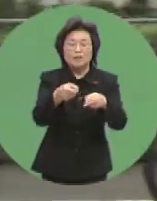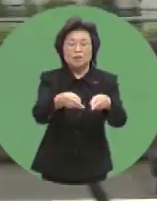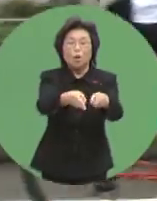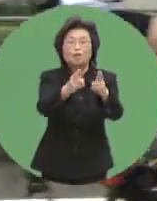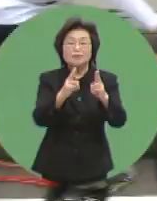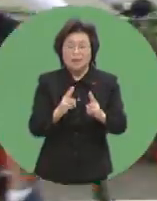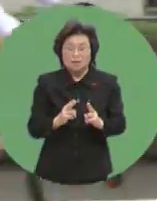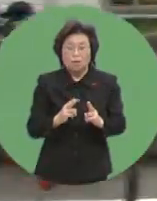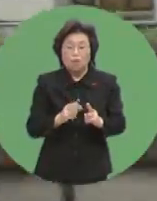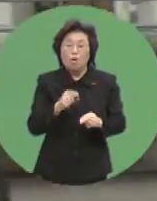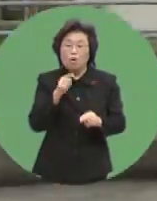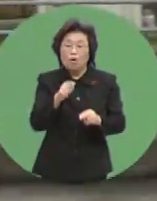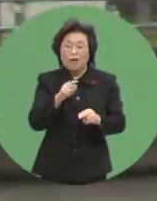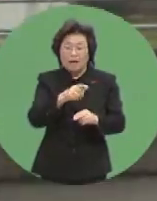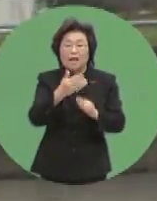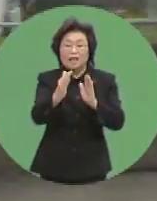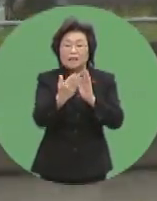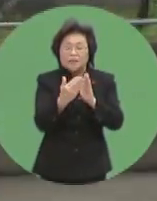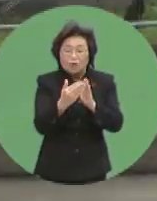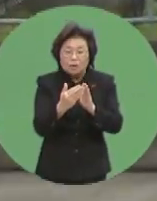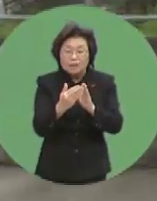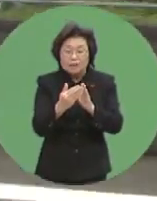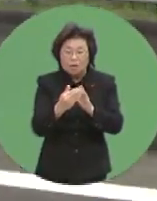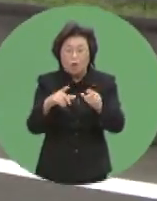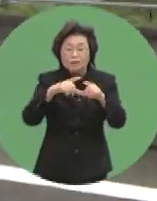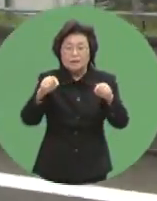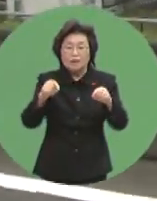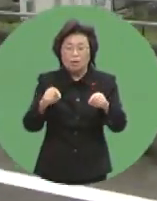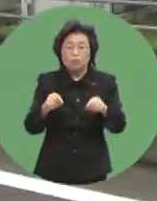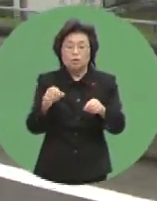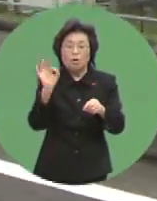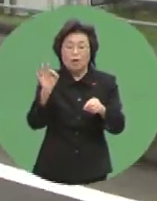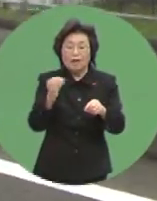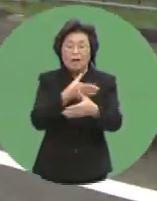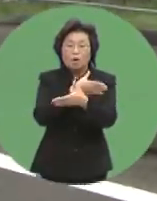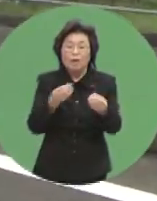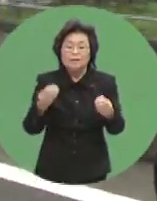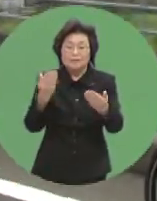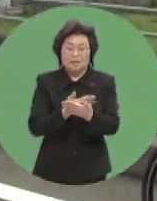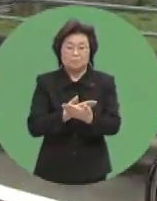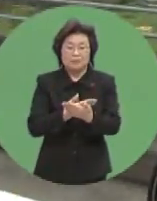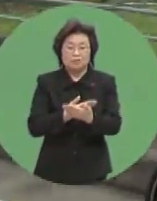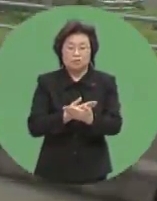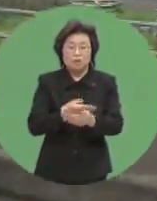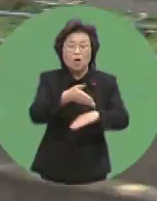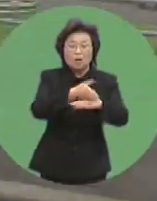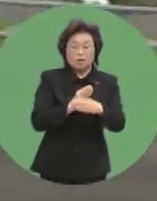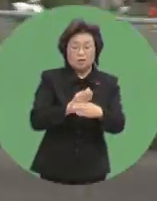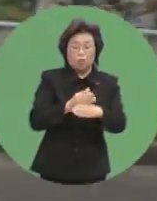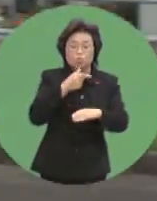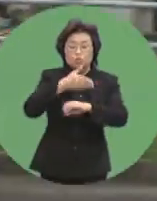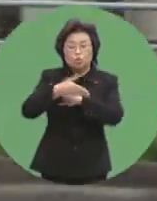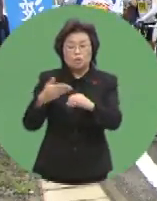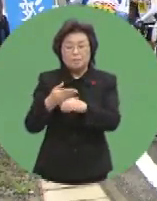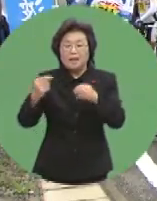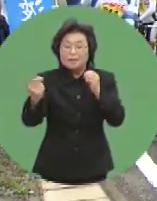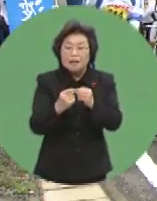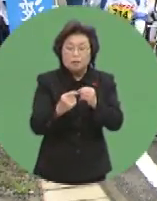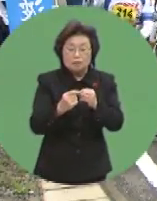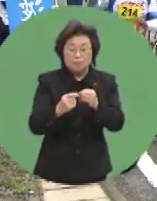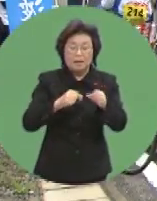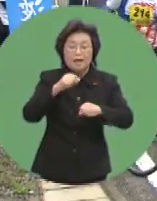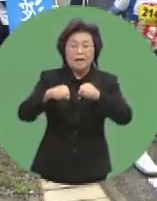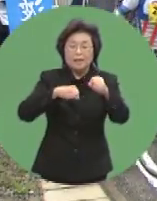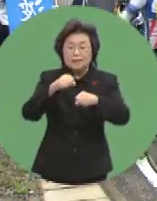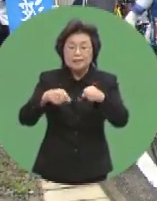金、まあ、これがいよいよ全国プール料金制の仲間入りになる見込みになります。四国は徳島が近くなりますので、自転車王